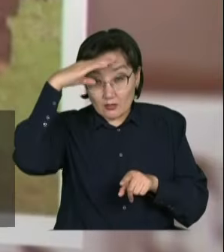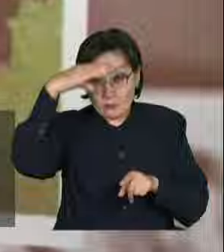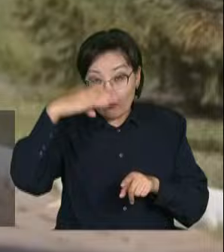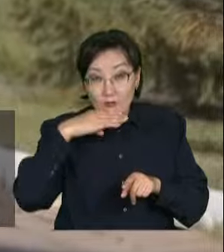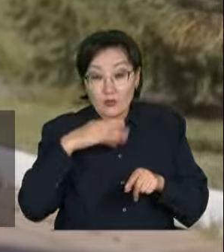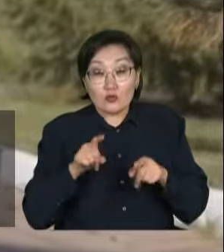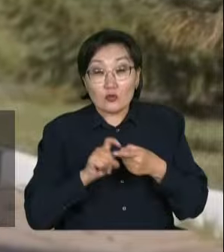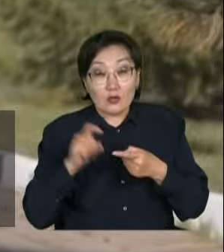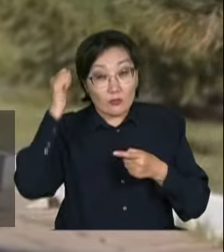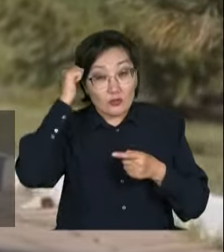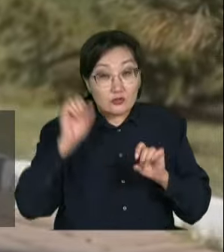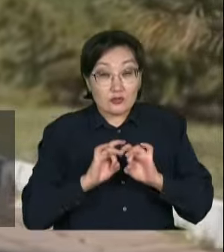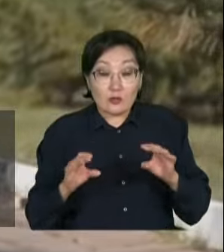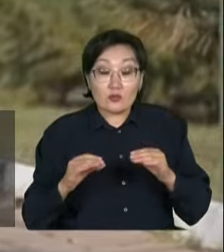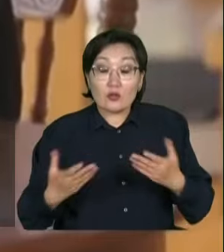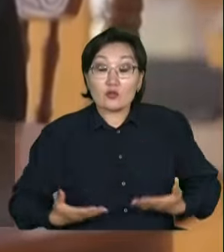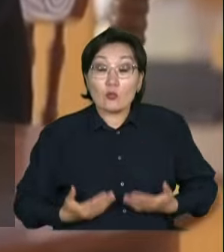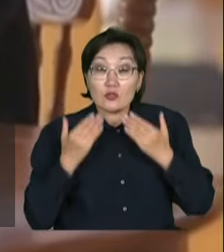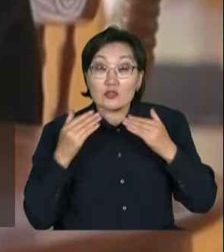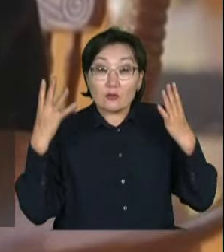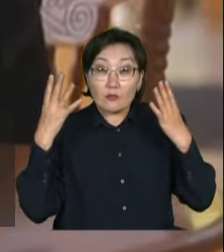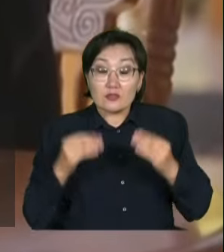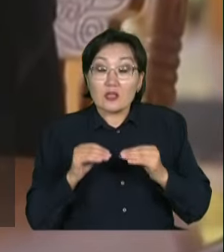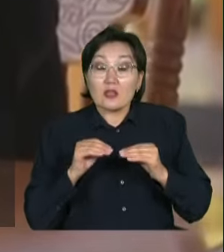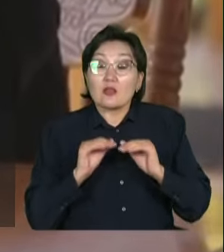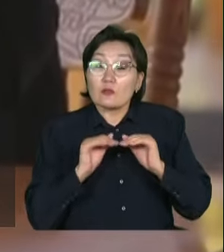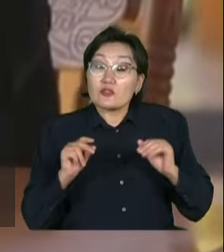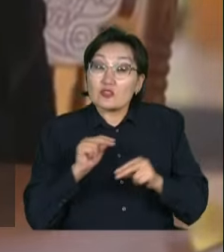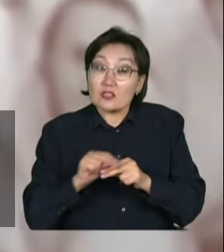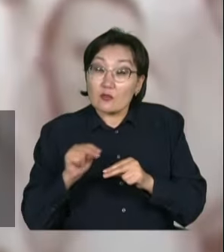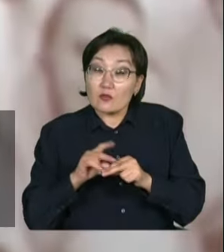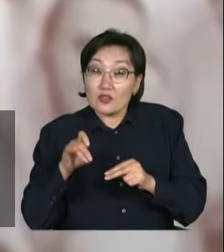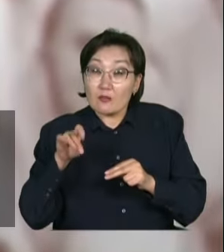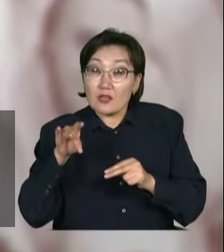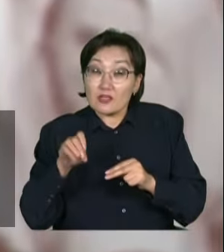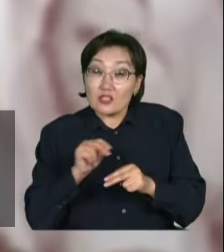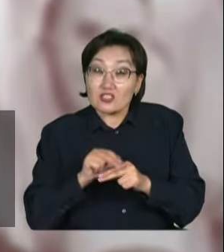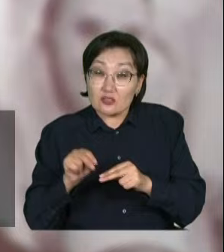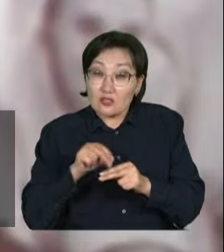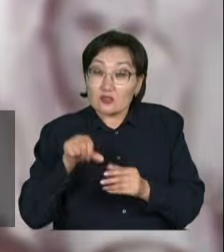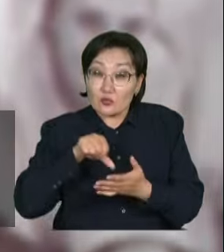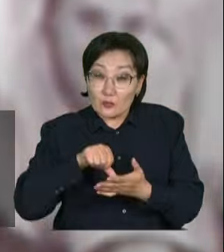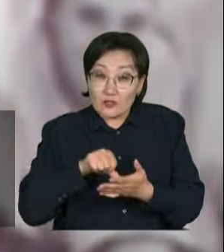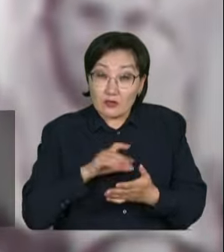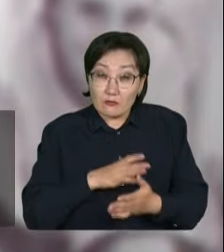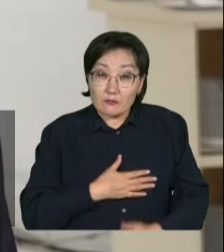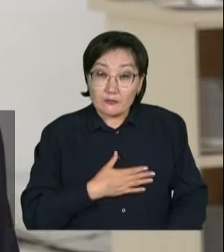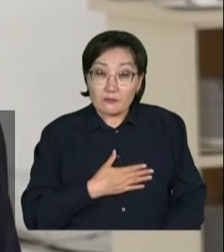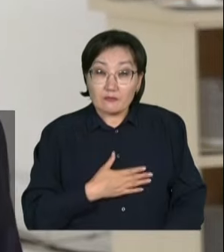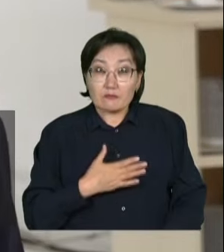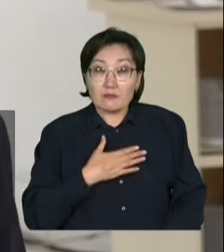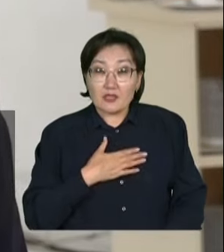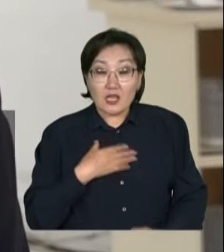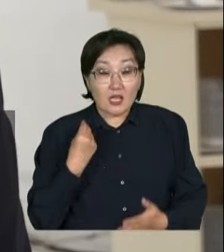естеліктерімен бөлісті. Ол өмірінің соңғы күніне дейін бала шағасына тәлім беріп, немерелерін тәрбиелеуге араласқан екен. Менің асыл